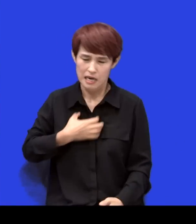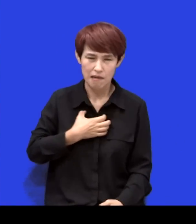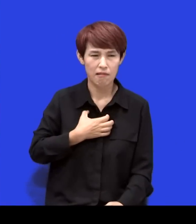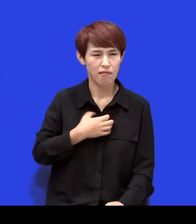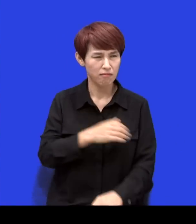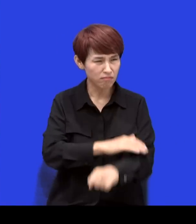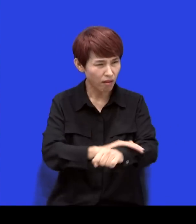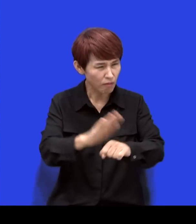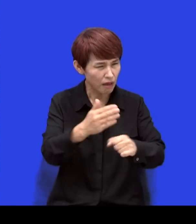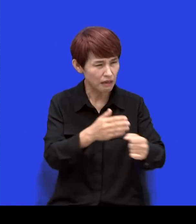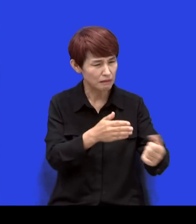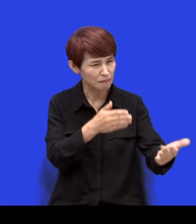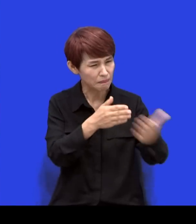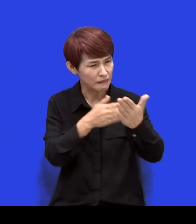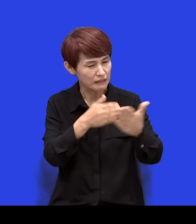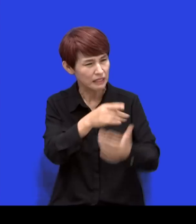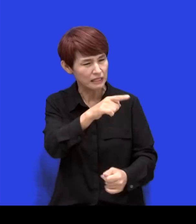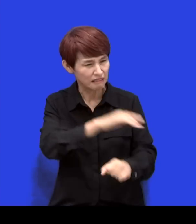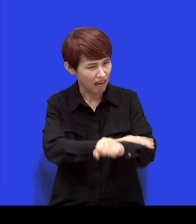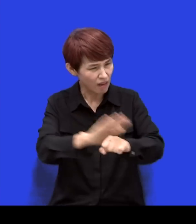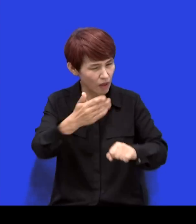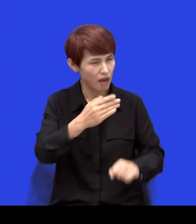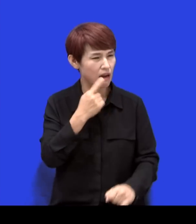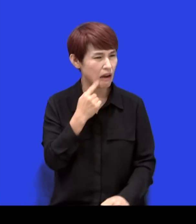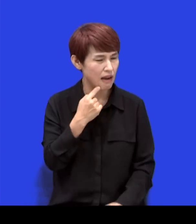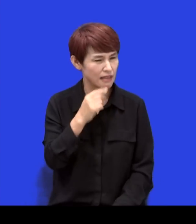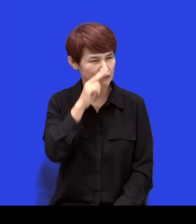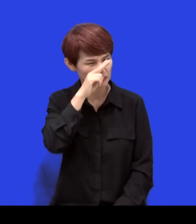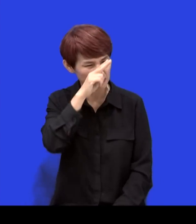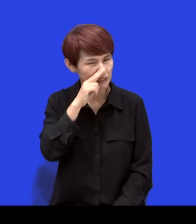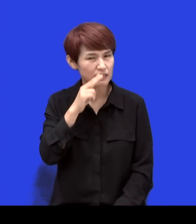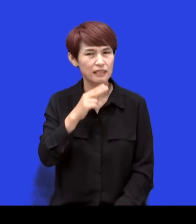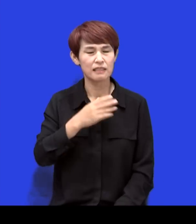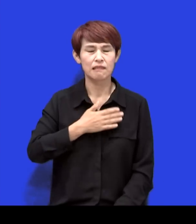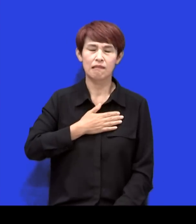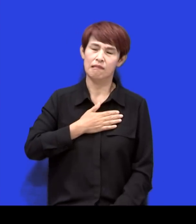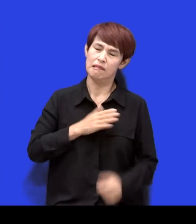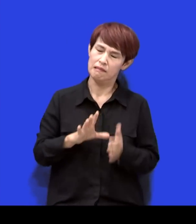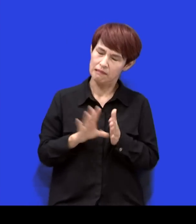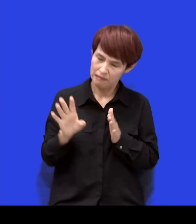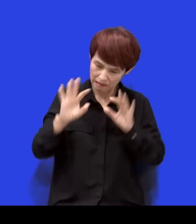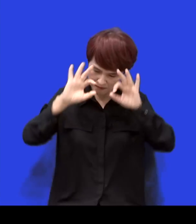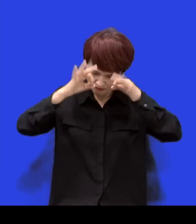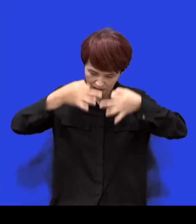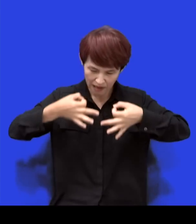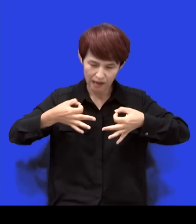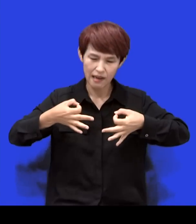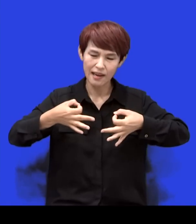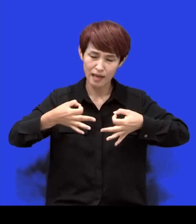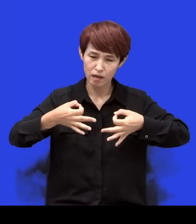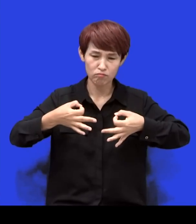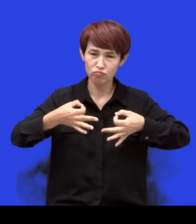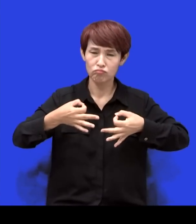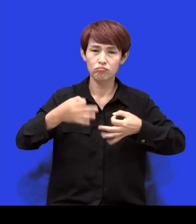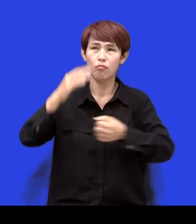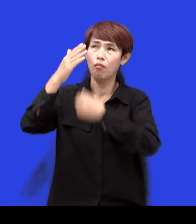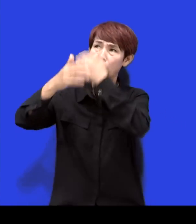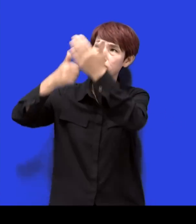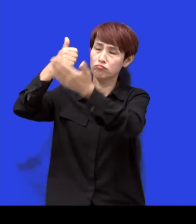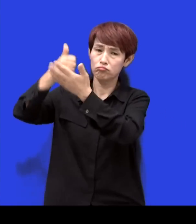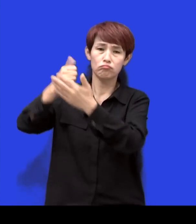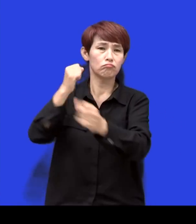사람들 막 질투하고 막 시기하고 그리고 제가 막 마음이 막 삐뚤어지는 게 느껴졌어요. 그런데 아유 하나님이 이미